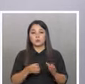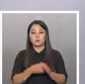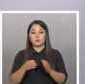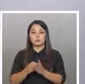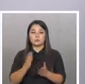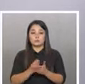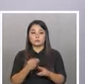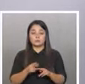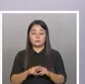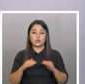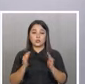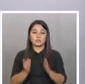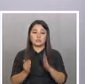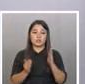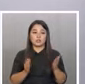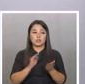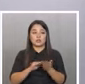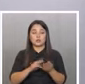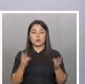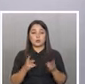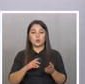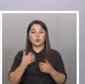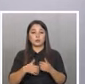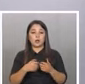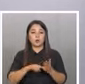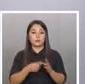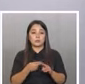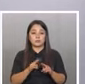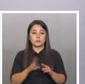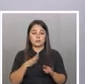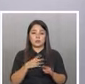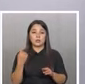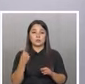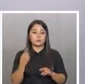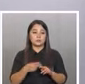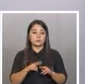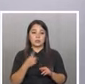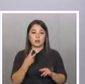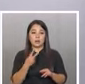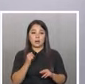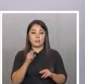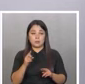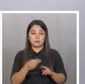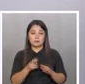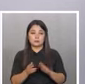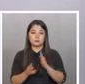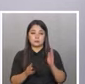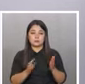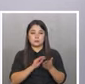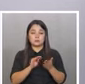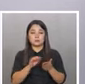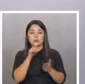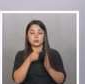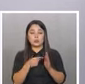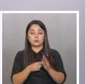көбейткішті жақша сыртына шығару керек. Ол енді бірінші жақшада ортақ көбейткіш 2ab-ны көбейтіп шығарып жазайық.